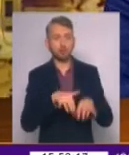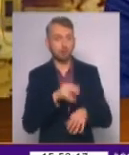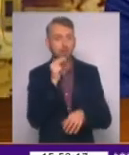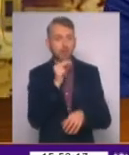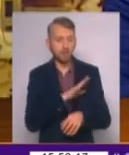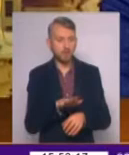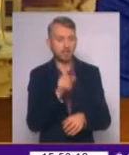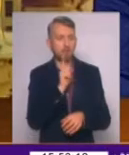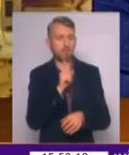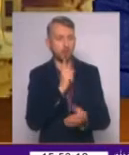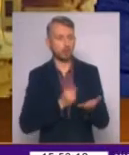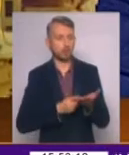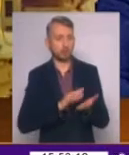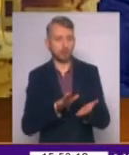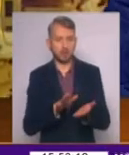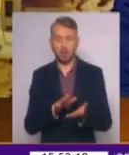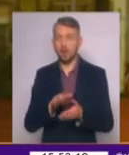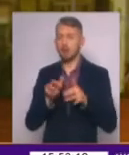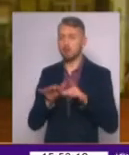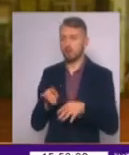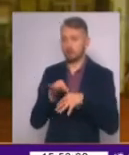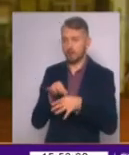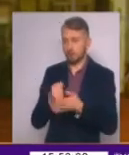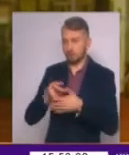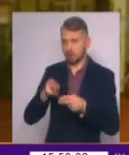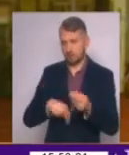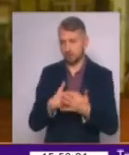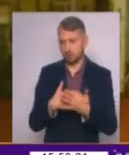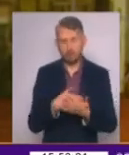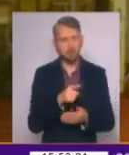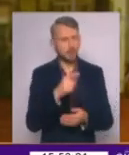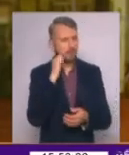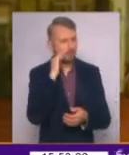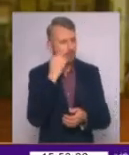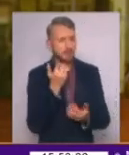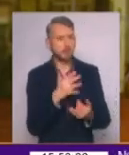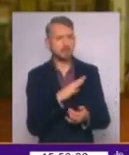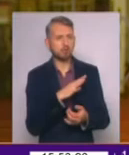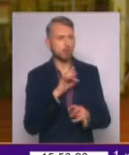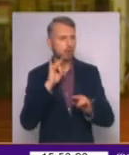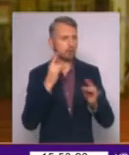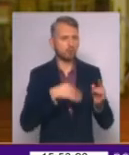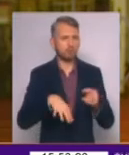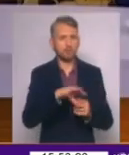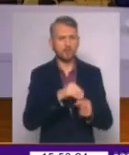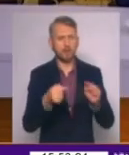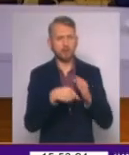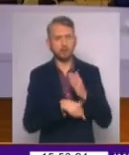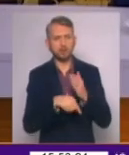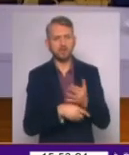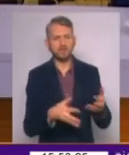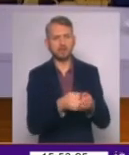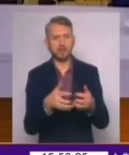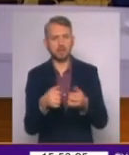не що справа більш-менш доведена не засуджений. До кінця. Ви ж пам'ятаєте, скільки було резонансу по всіх антикорупційних